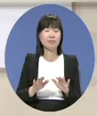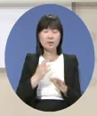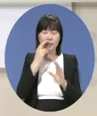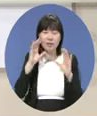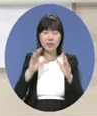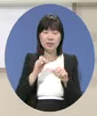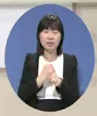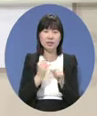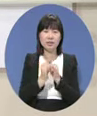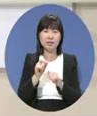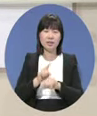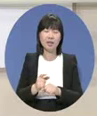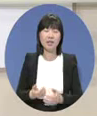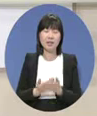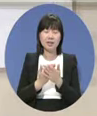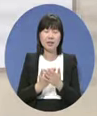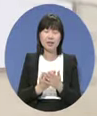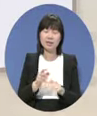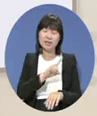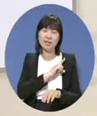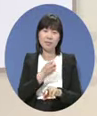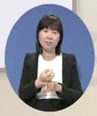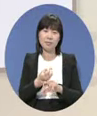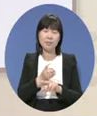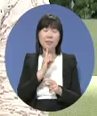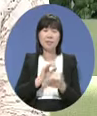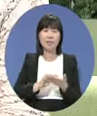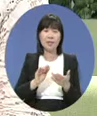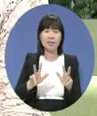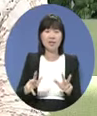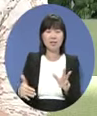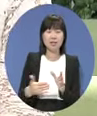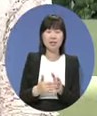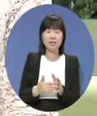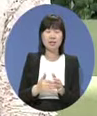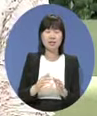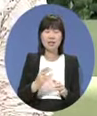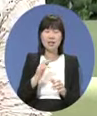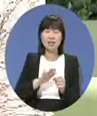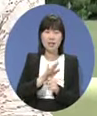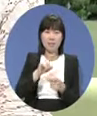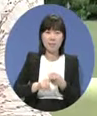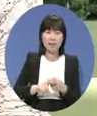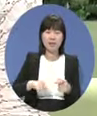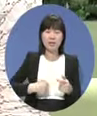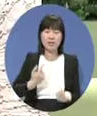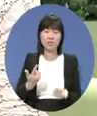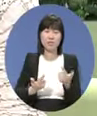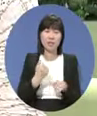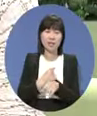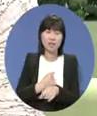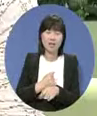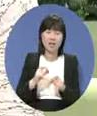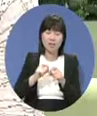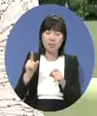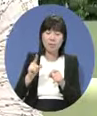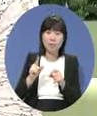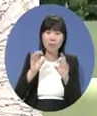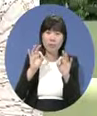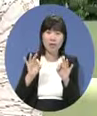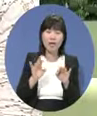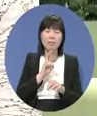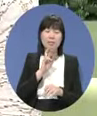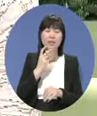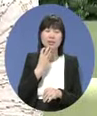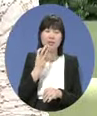유아기는 사회성 발달의 황금기입니다. 그런데 우리가 여태까지 이야기한 애착이라 자기 조절이라든지 이런 것이 대부분은 이